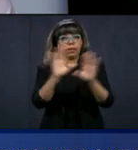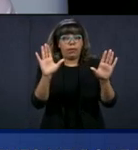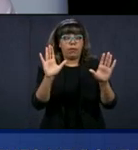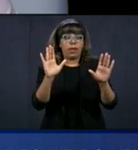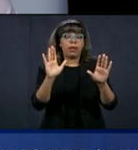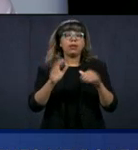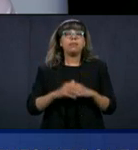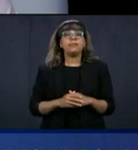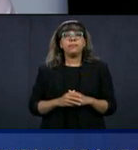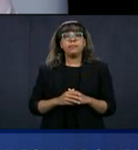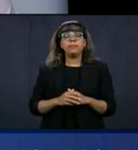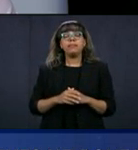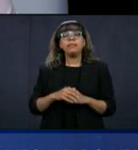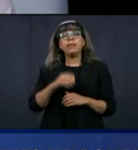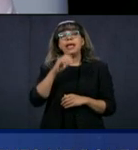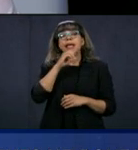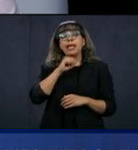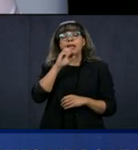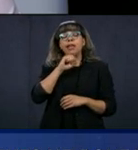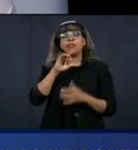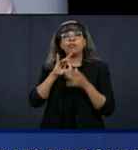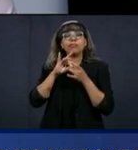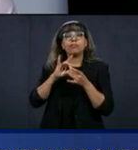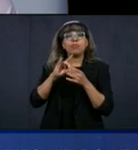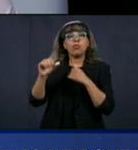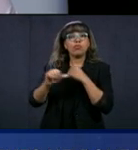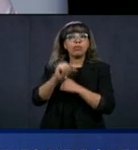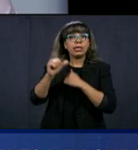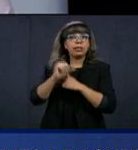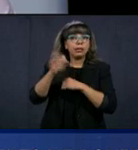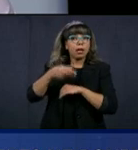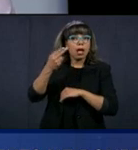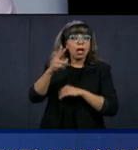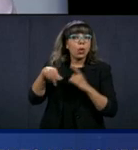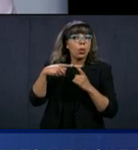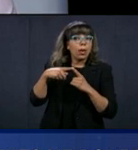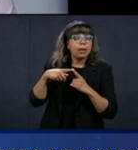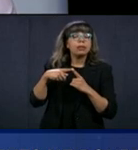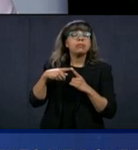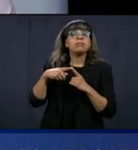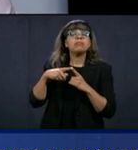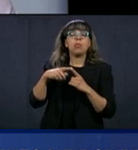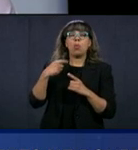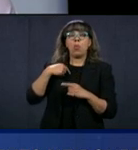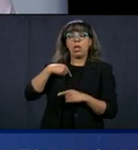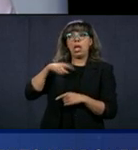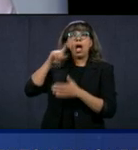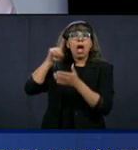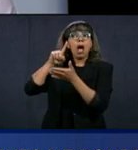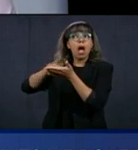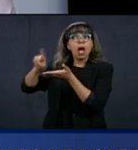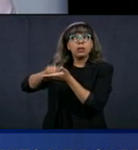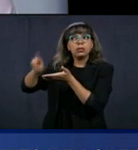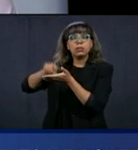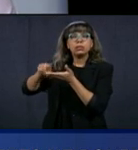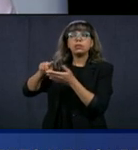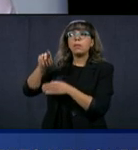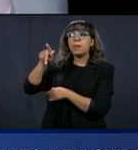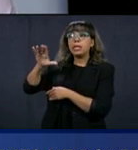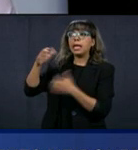les risques à la santé associés à l'âge. Les autorités de la santé publique nous disent qu'avant l'âge